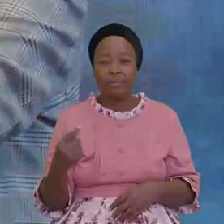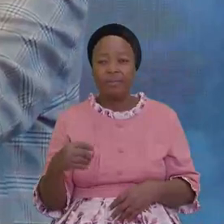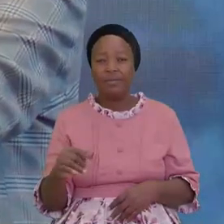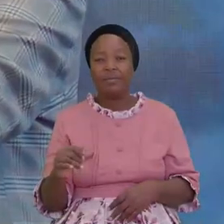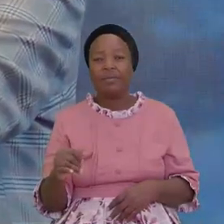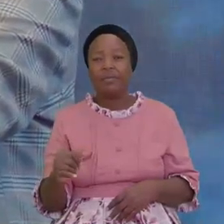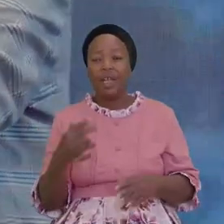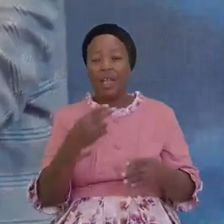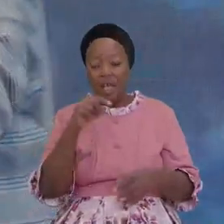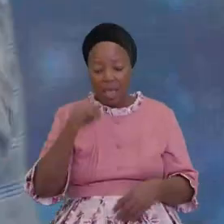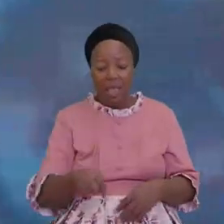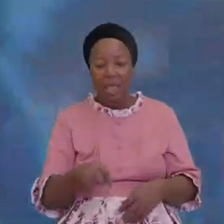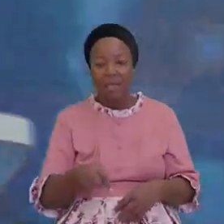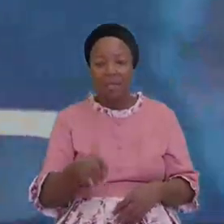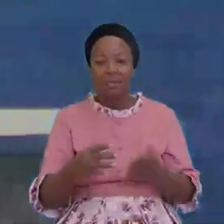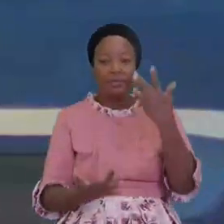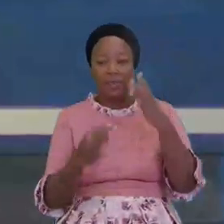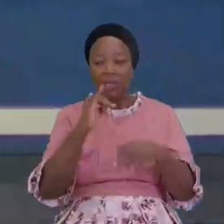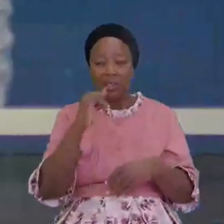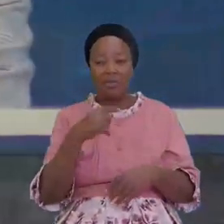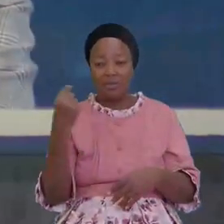Le ciel est pour l'éternité.